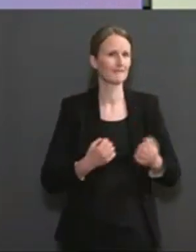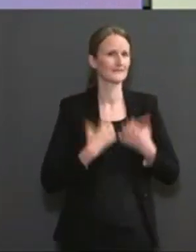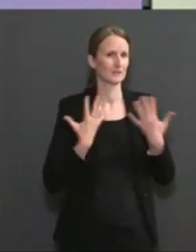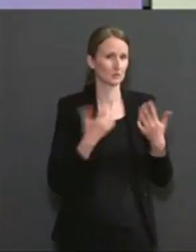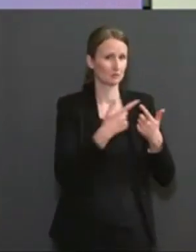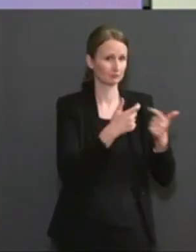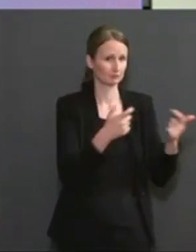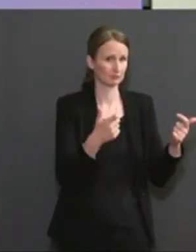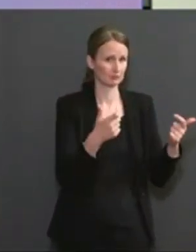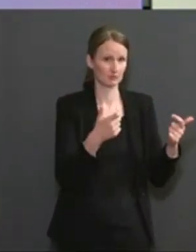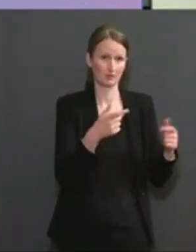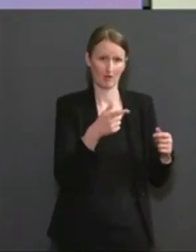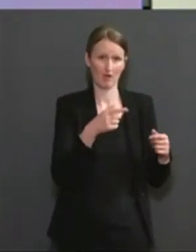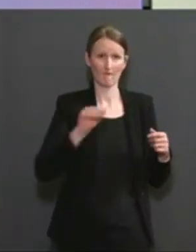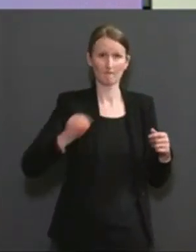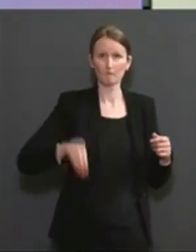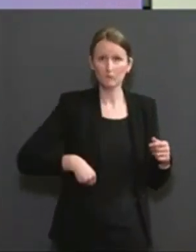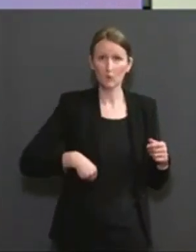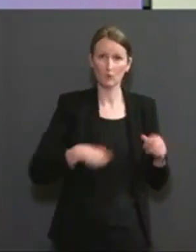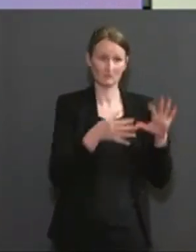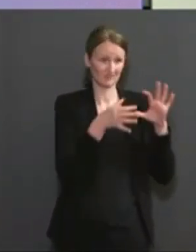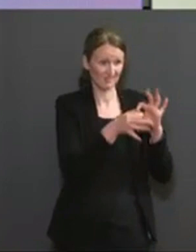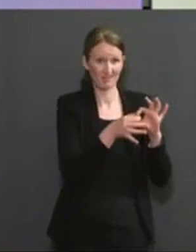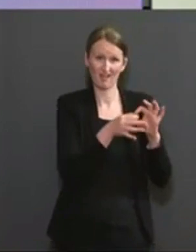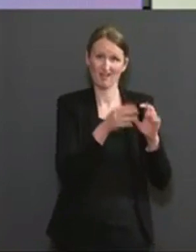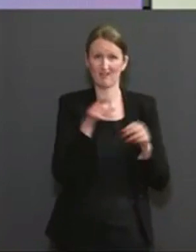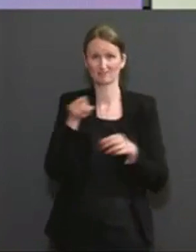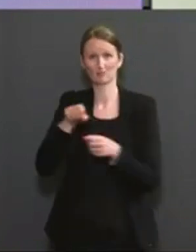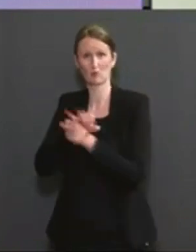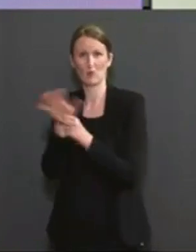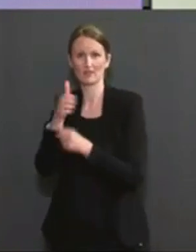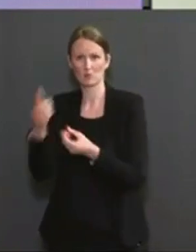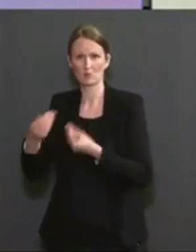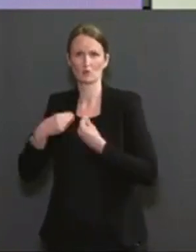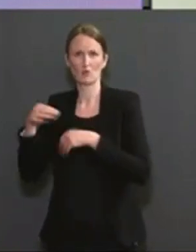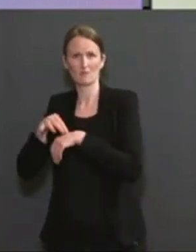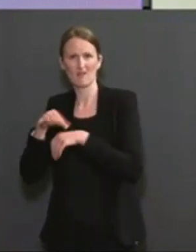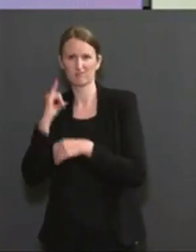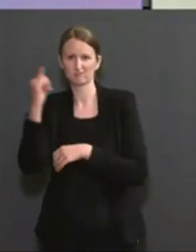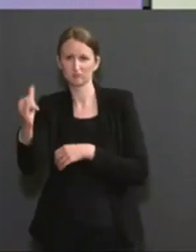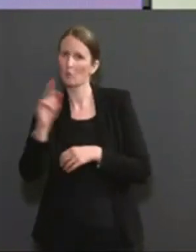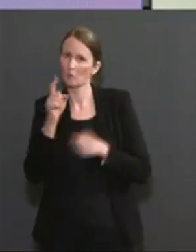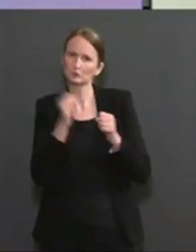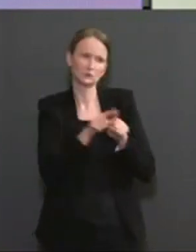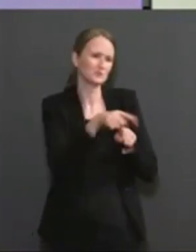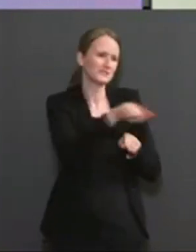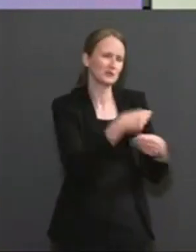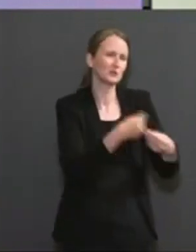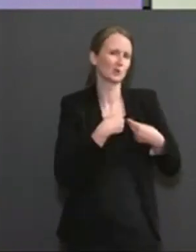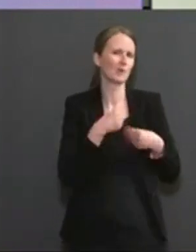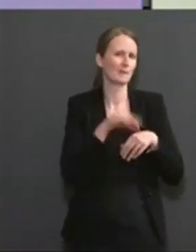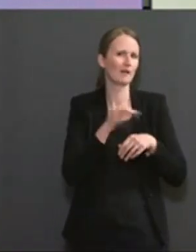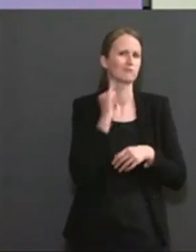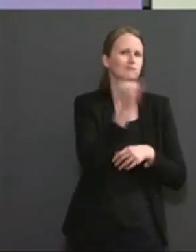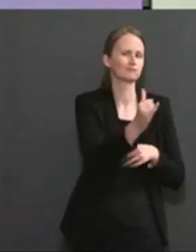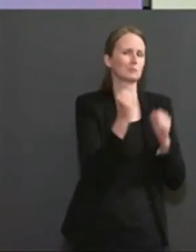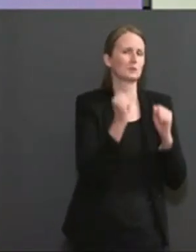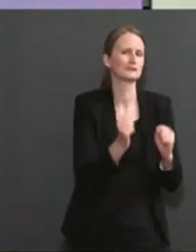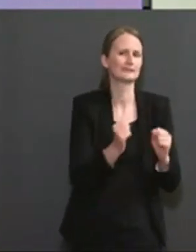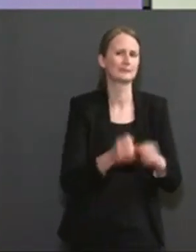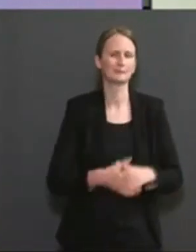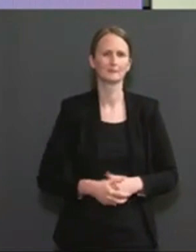au Covid. Et la spécificité du Covid par rapport à ces manifestations reste encore clairement à